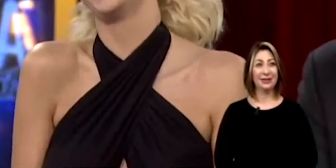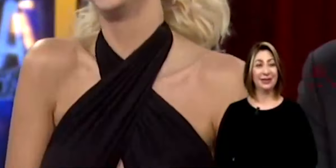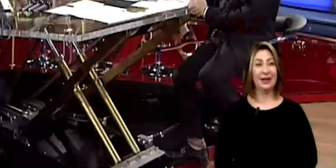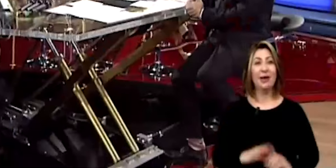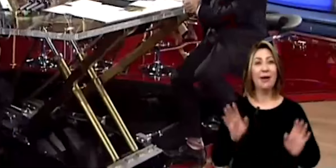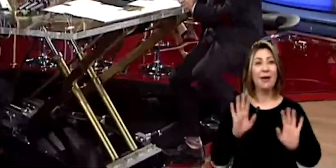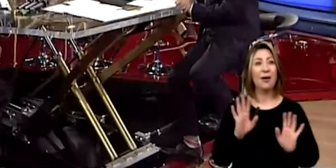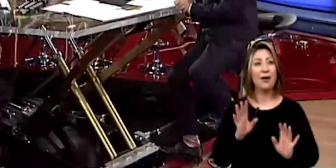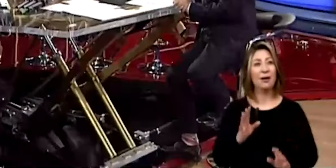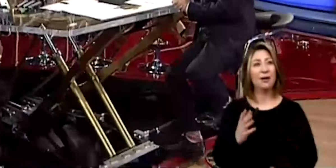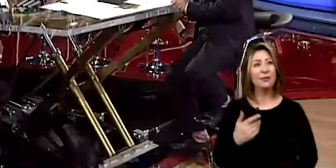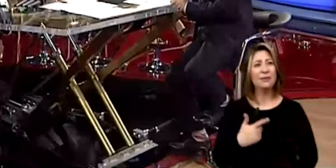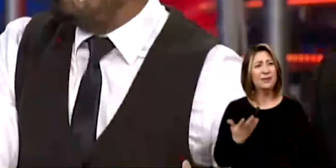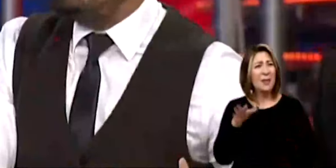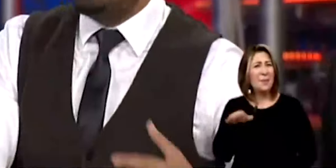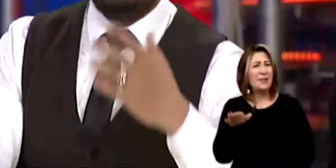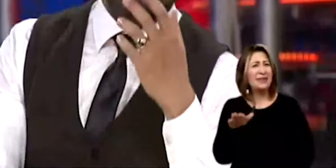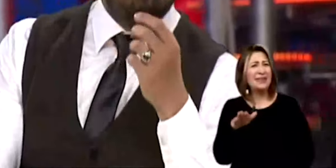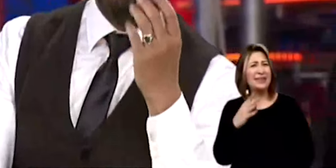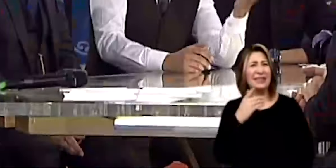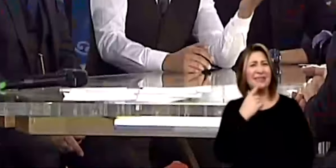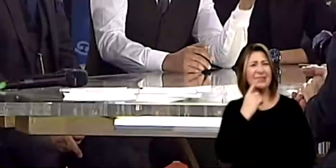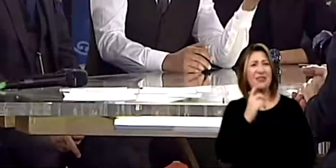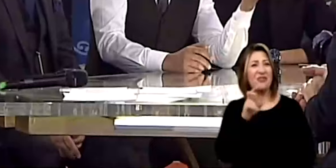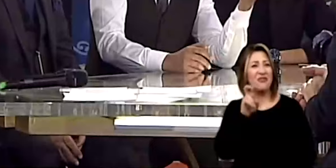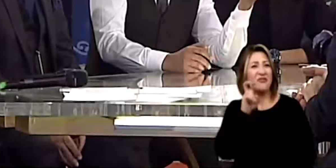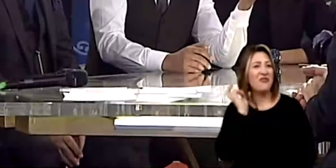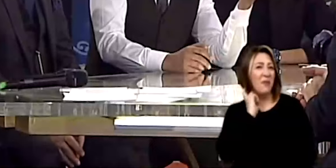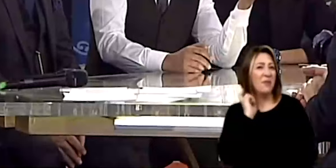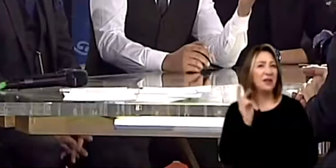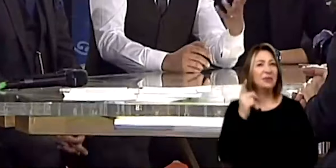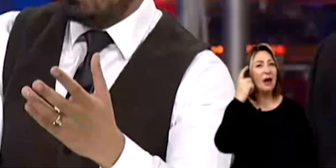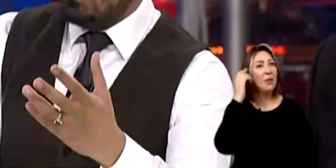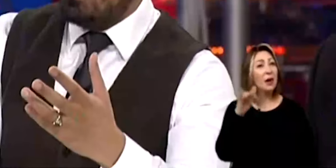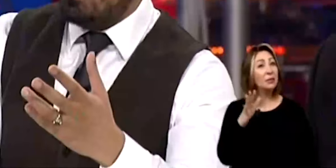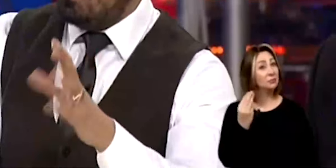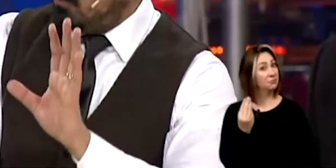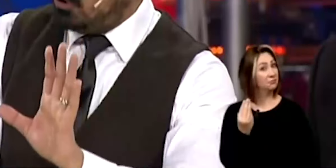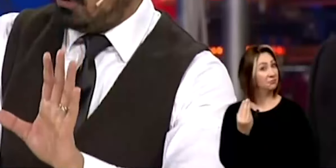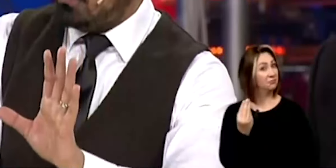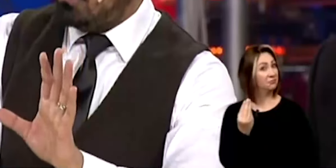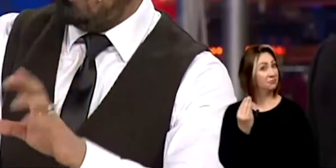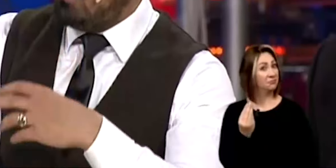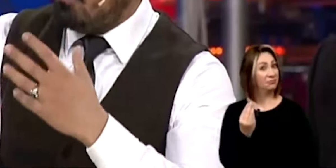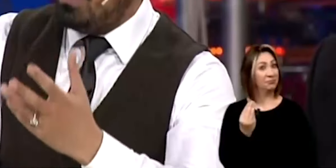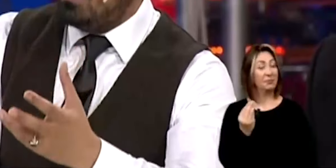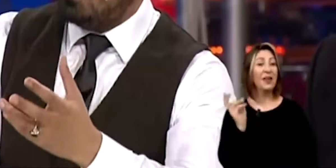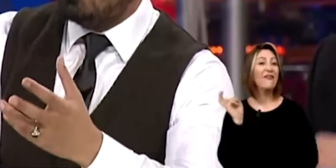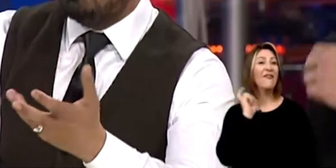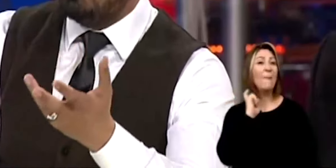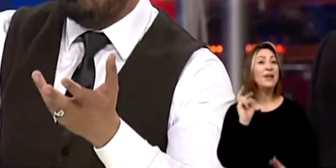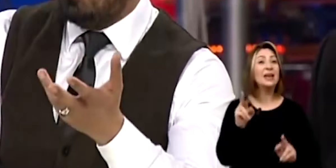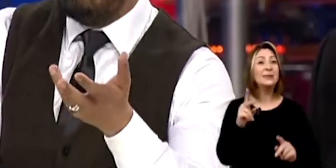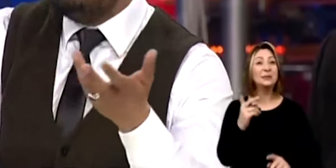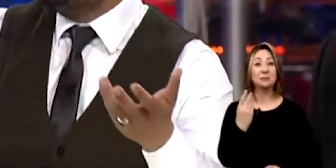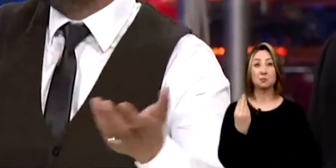hayır, bence yapmayın. Biz nasıl klişe iltifatlarda bulunmuşuz? Hiç aklıma gelmiyor. Vampir gibisiniz falan. Şık. Ne şık? Vampir